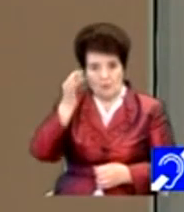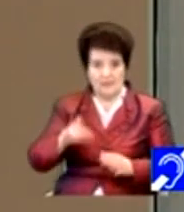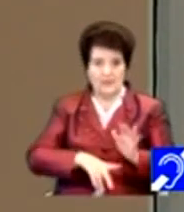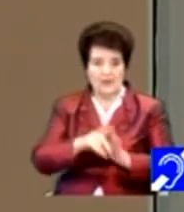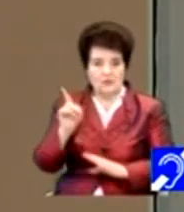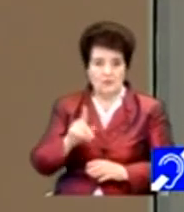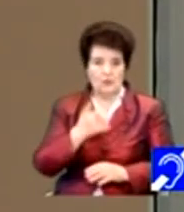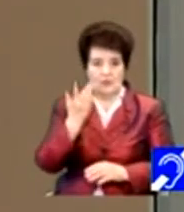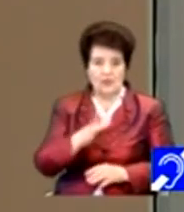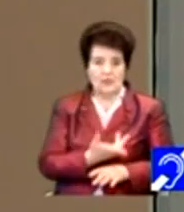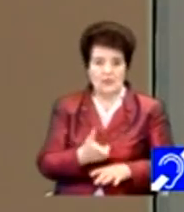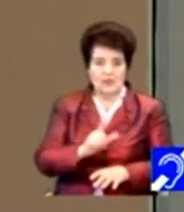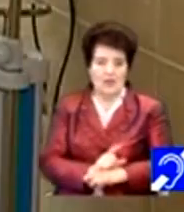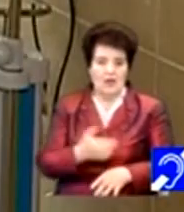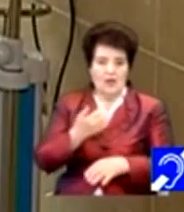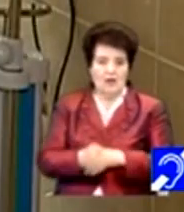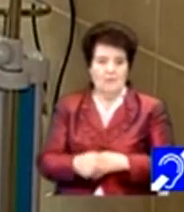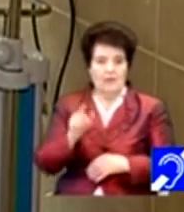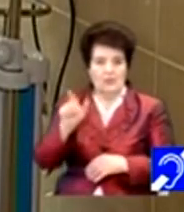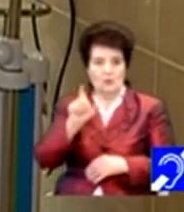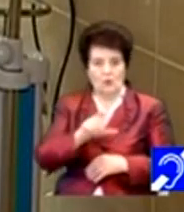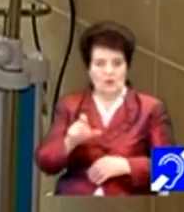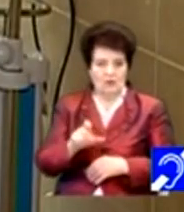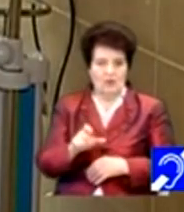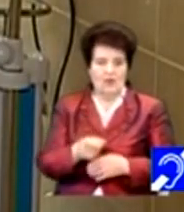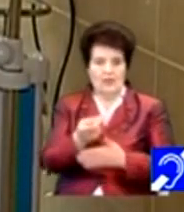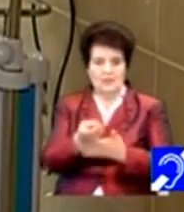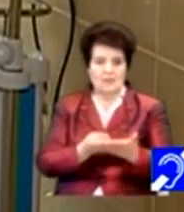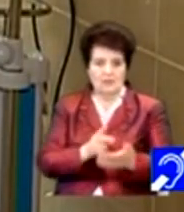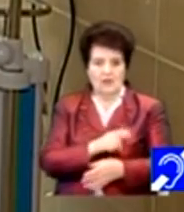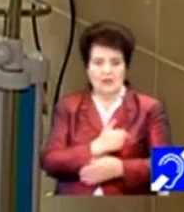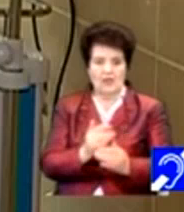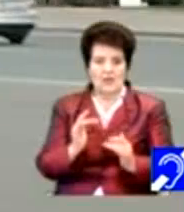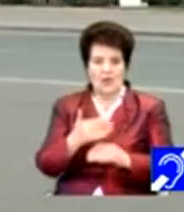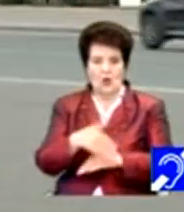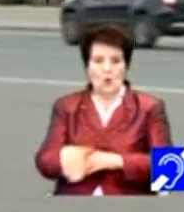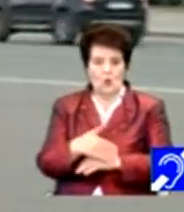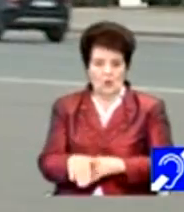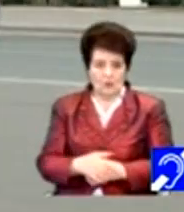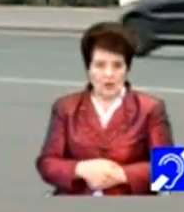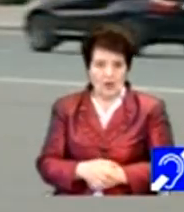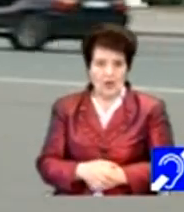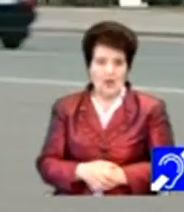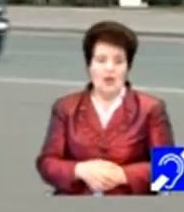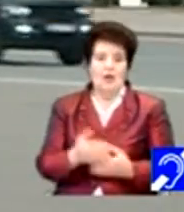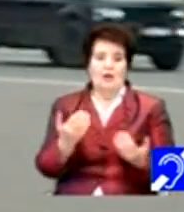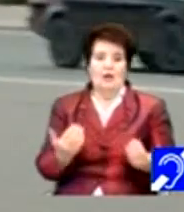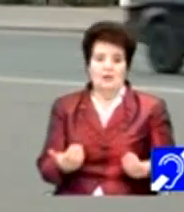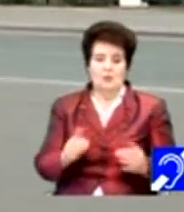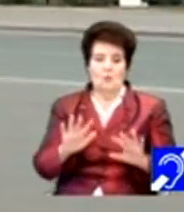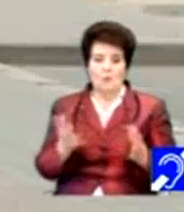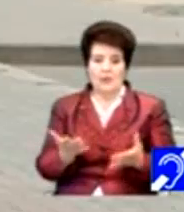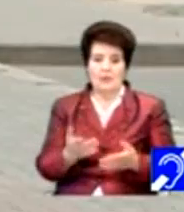început când era o presiune foarte mare pe spitale, internau pacienții în coridoare. Și gafele au tot continuat în momentul în